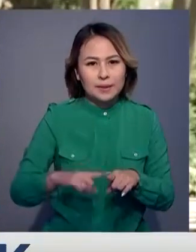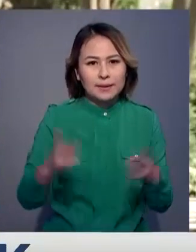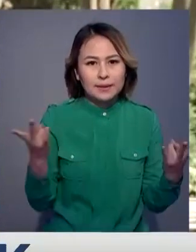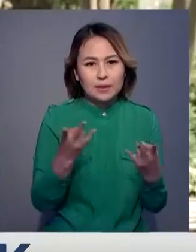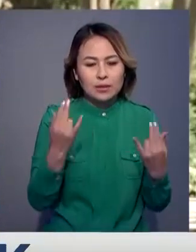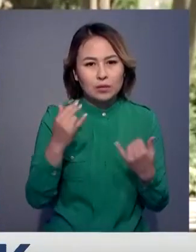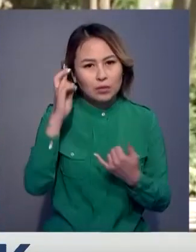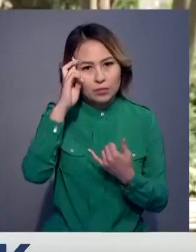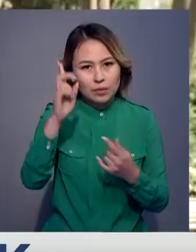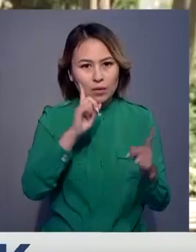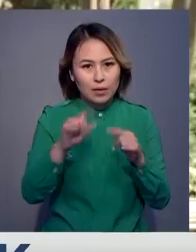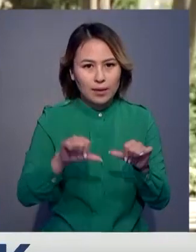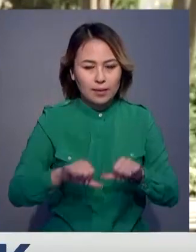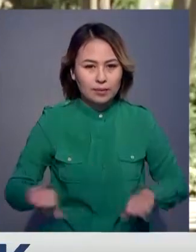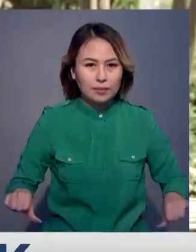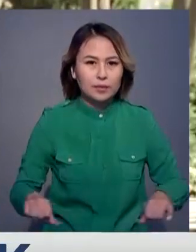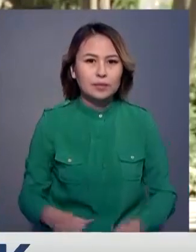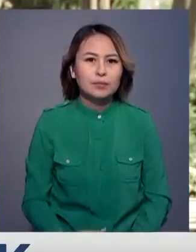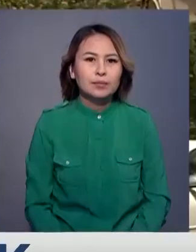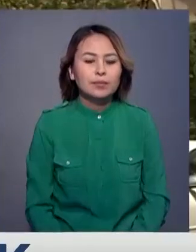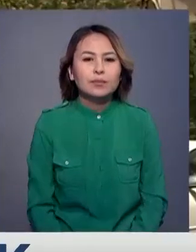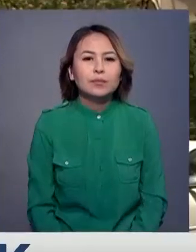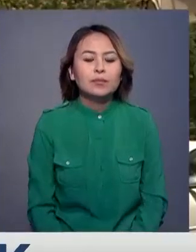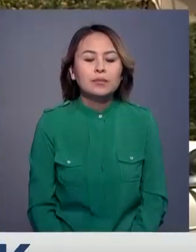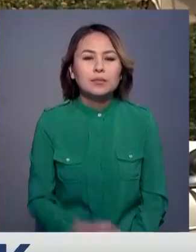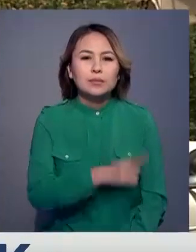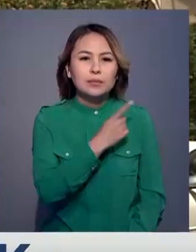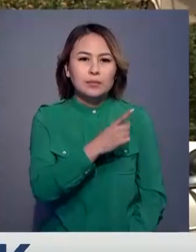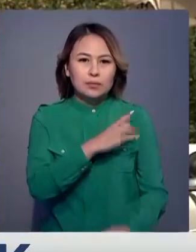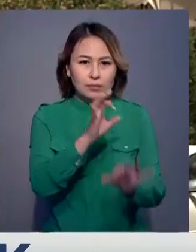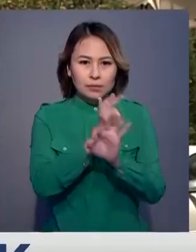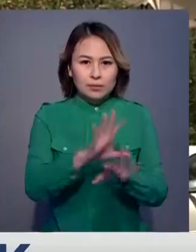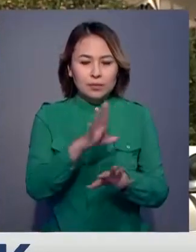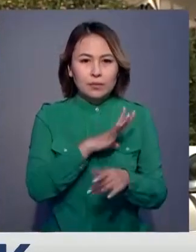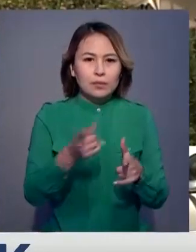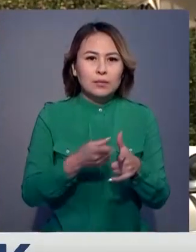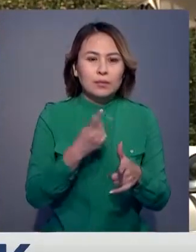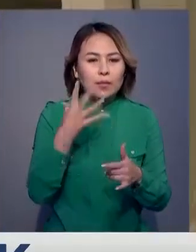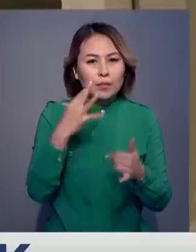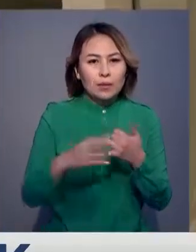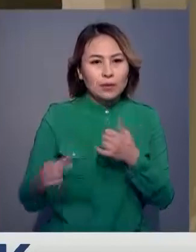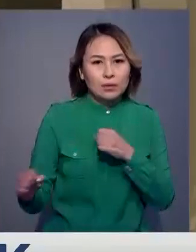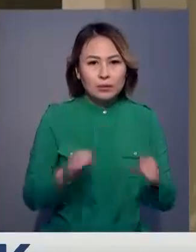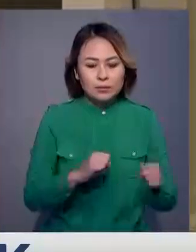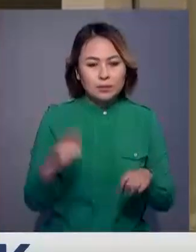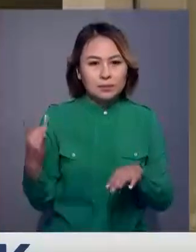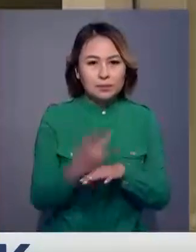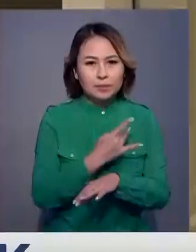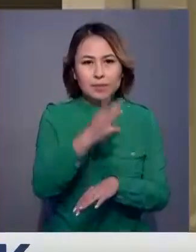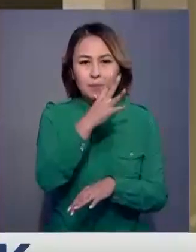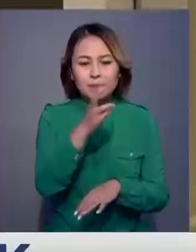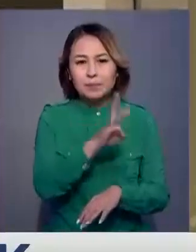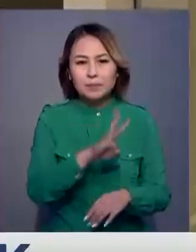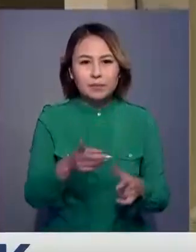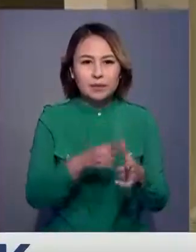Қазір үкіметтік комиссия осы мәселені қарастырып жатыр. Маман болжамына сүйенсек, жойқын зілзала болған жағдайда алғашқы минуттарында